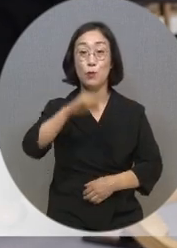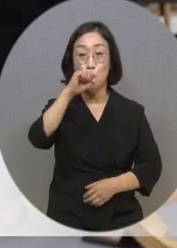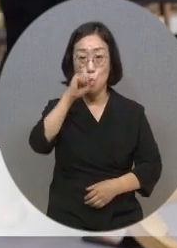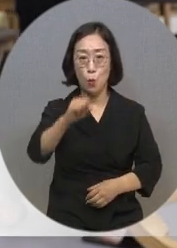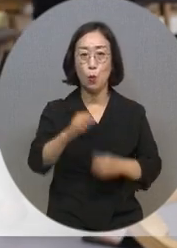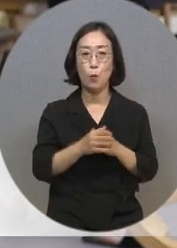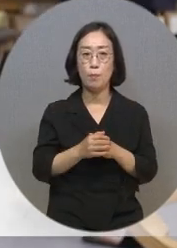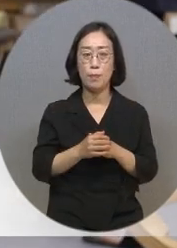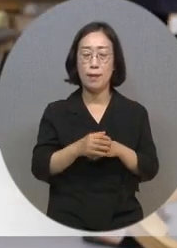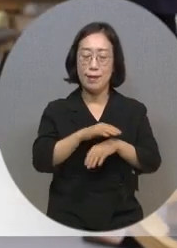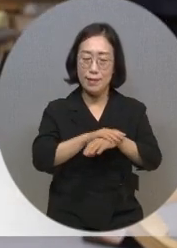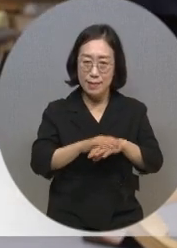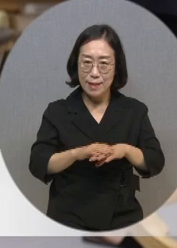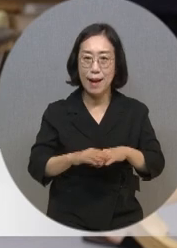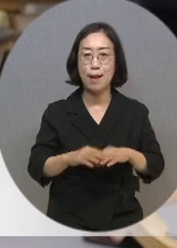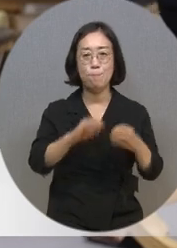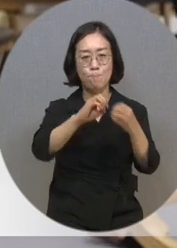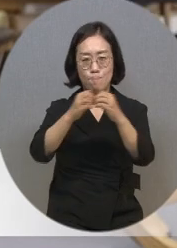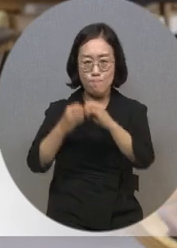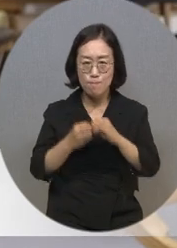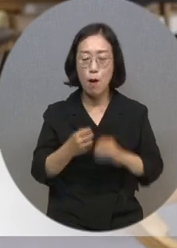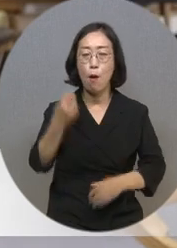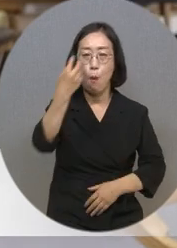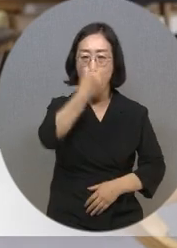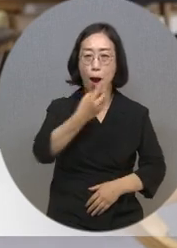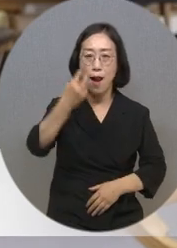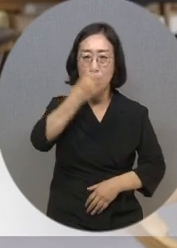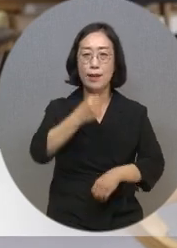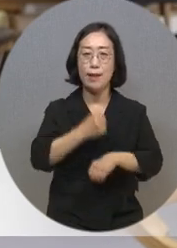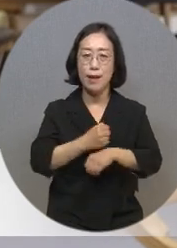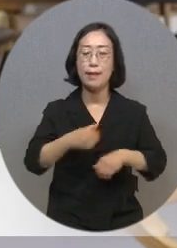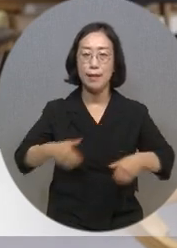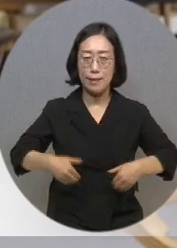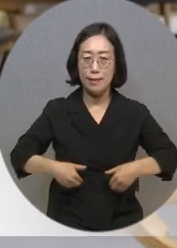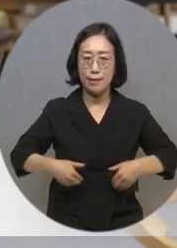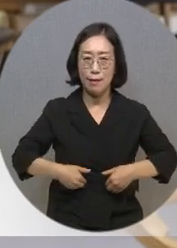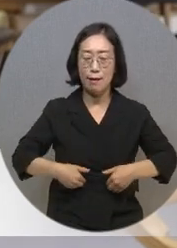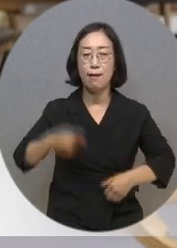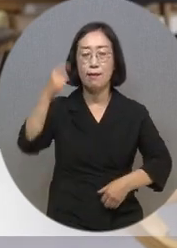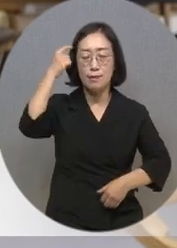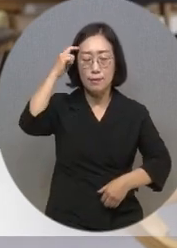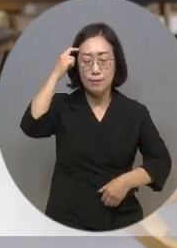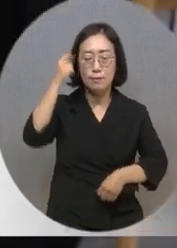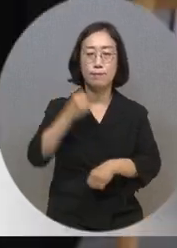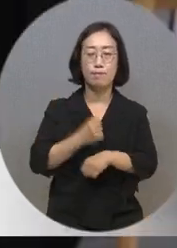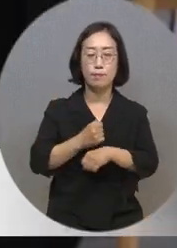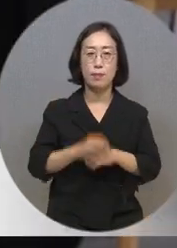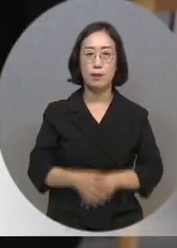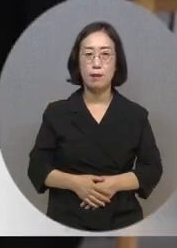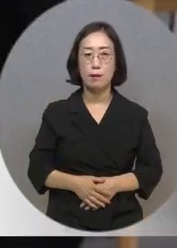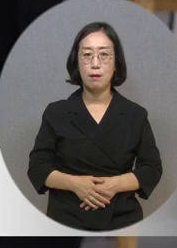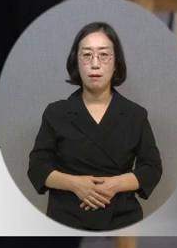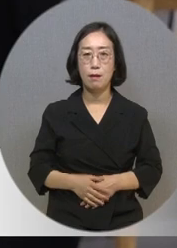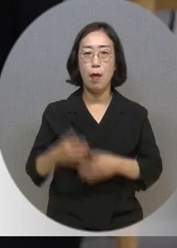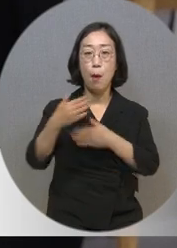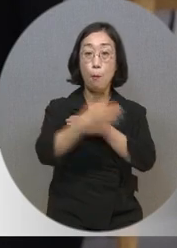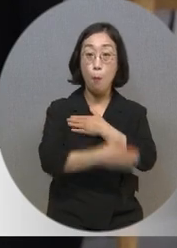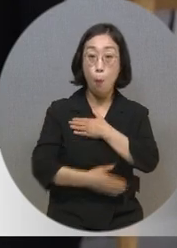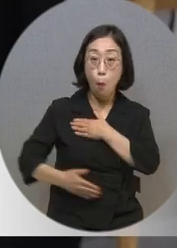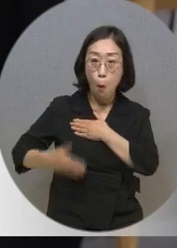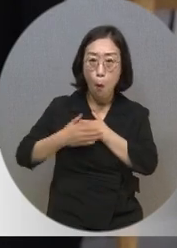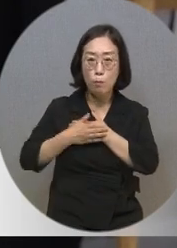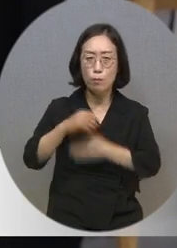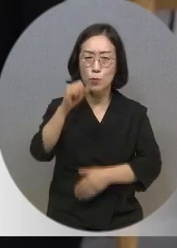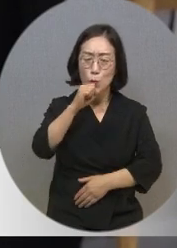뿌듯하고 또 나를 잘 관리해 나가야 되겠다 이런 생각도 하게 됐고요. 사실 내 몸과 사랑에